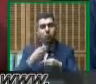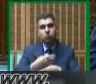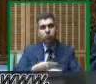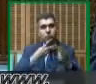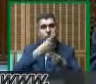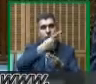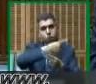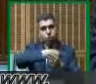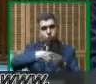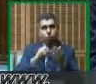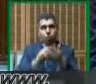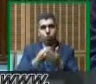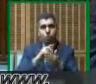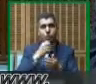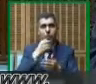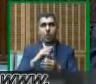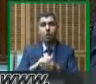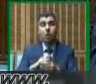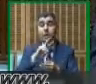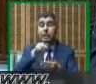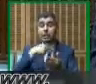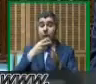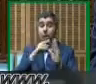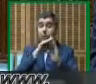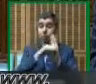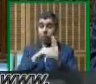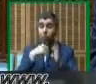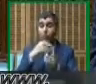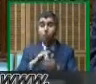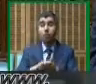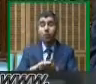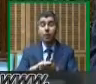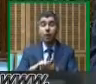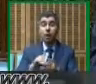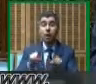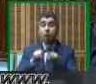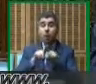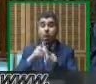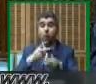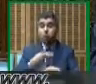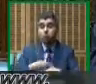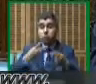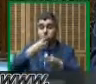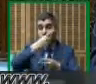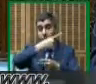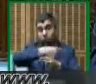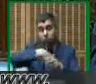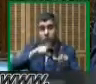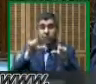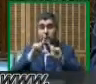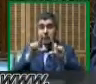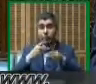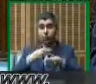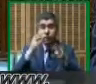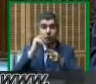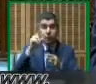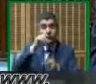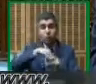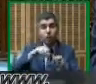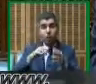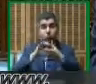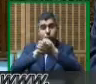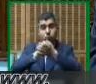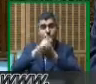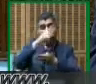وضع الشك حول هذه التقارير؟ المسألة الثانية، إذا كان الهدف الأساسي لإصلاح المشهد الإعلامي هو بناء مغرب قوي ومتماسك